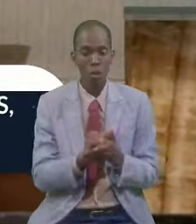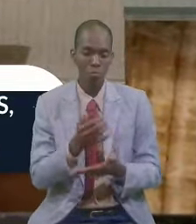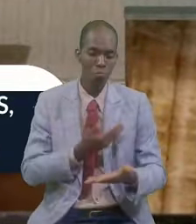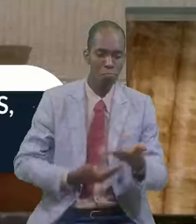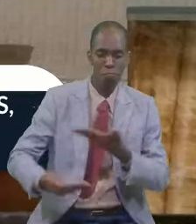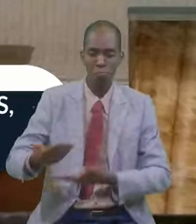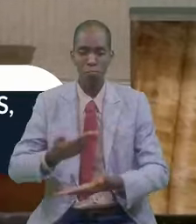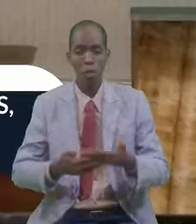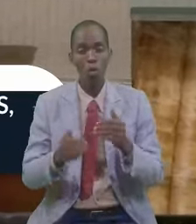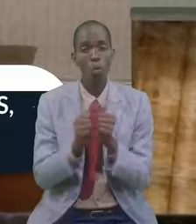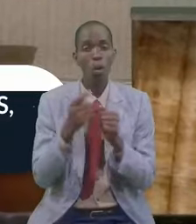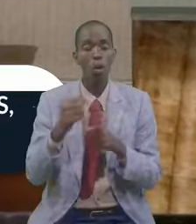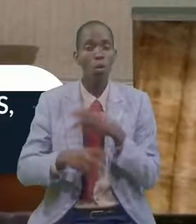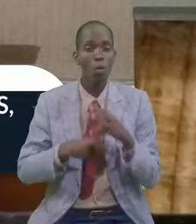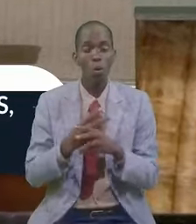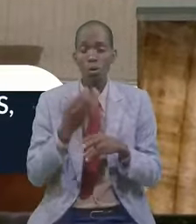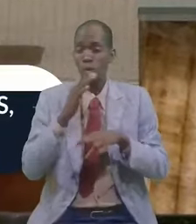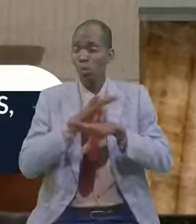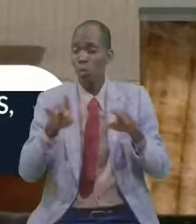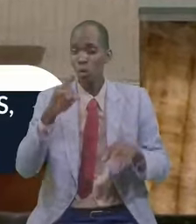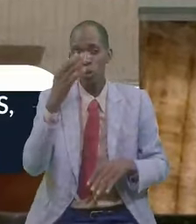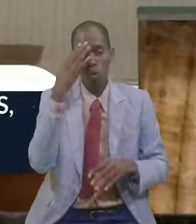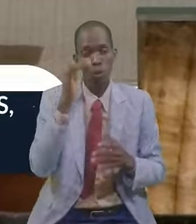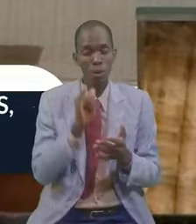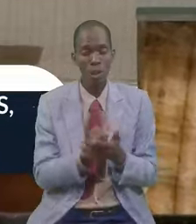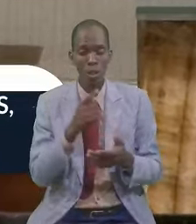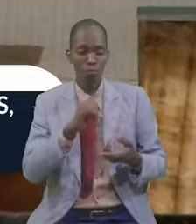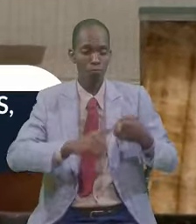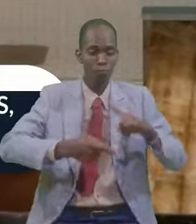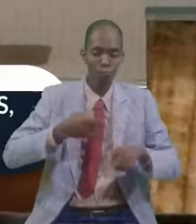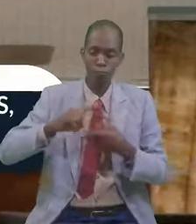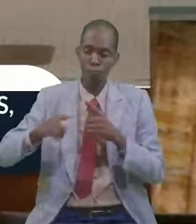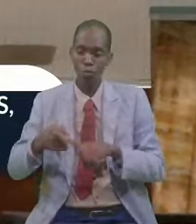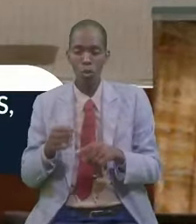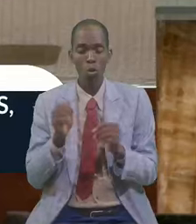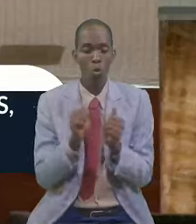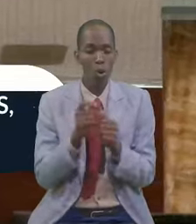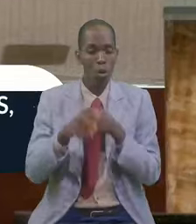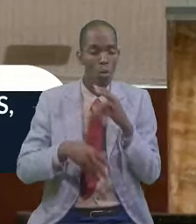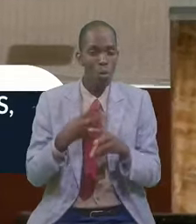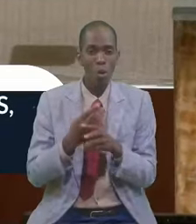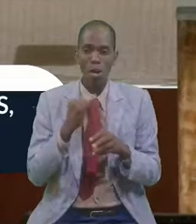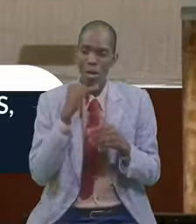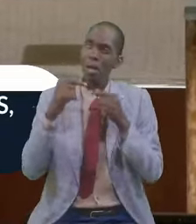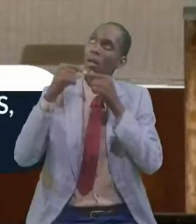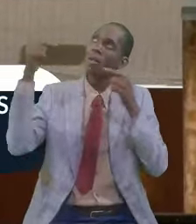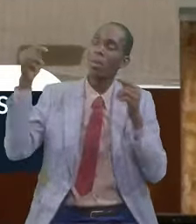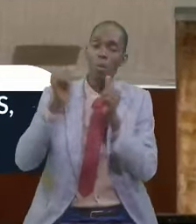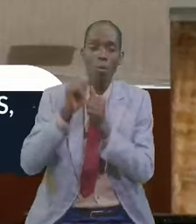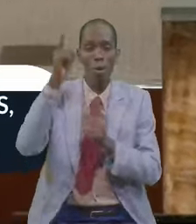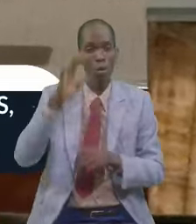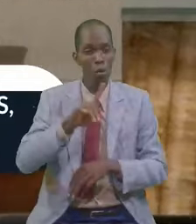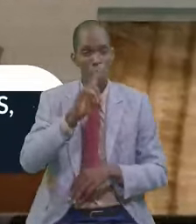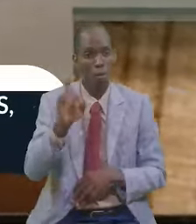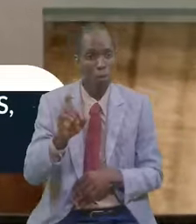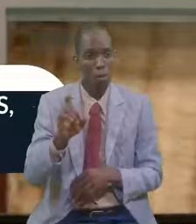du monde, ne savez-vous pas que l'interaction du monde, ne savez-vous pas que l'amitié du monde est inimitié